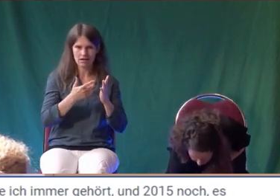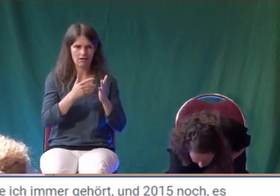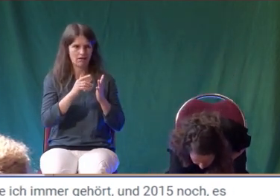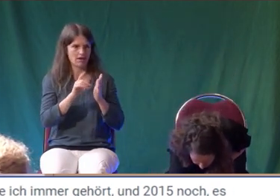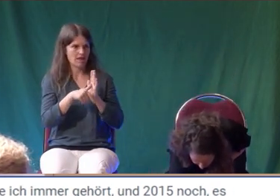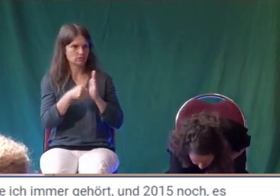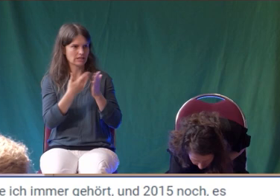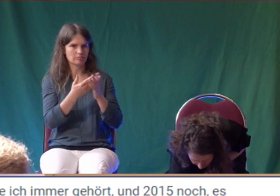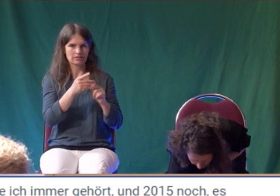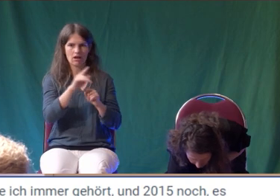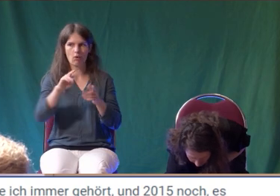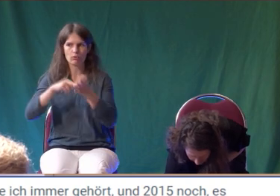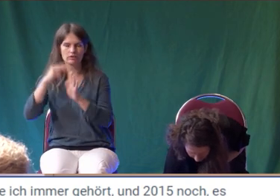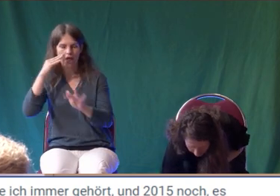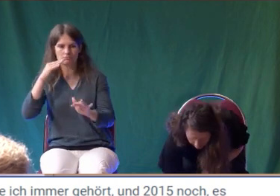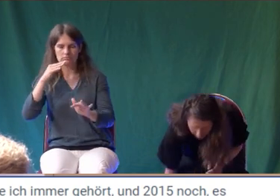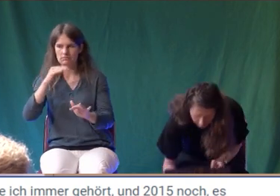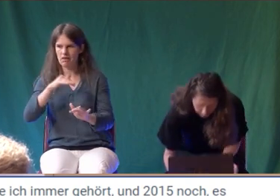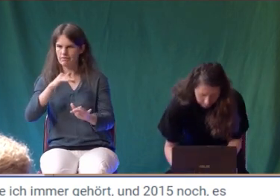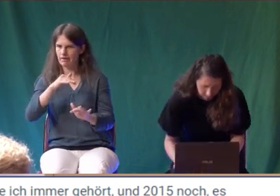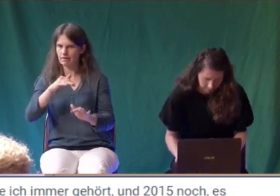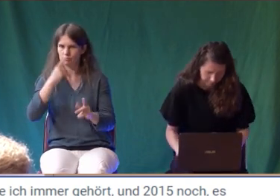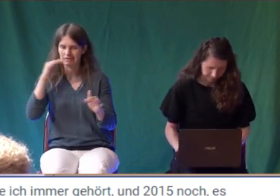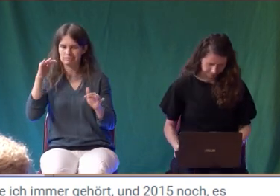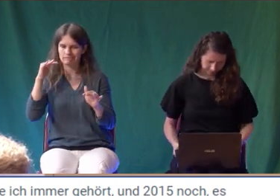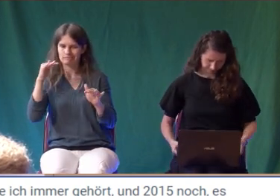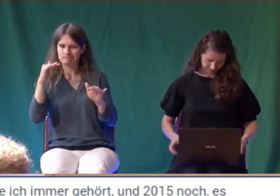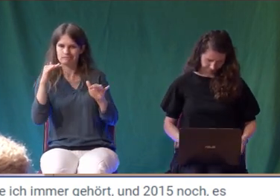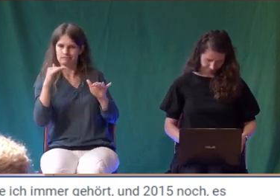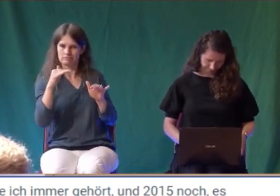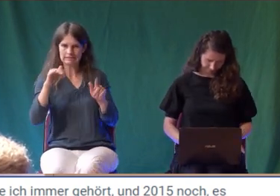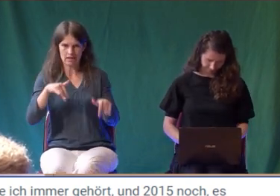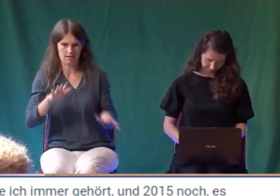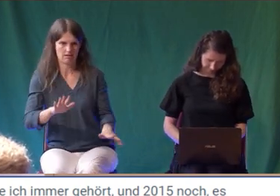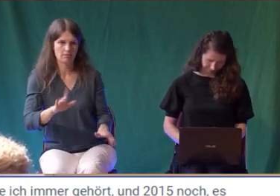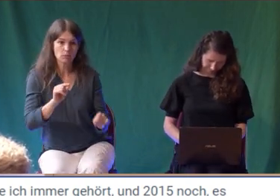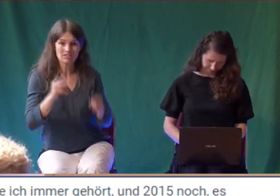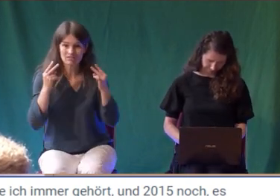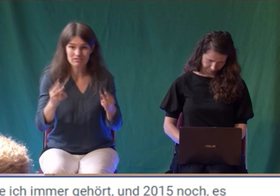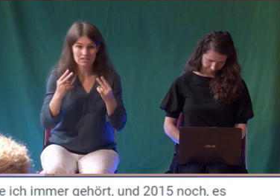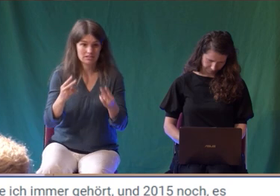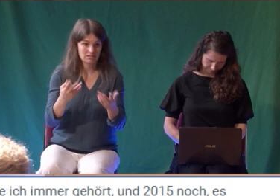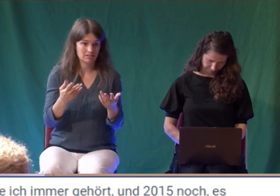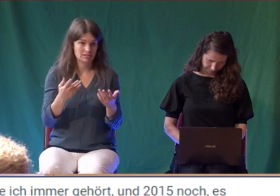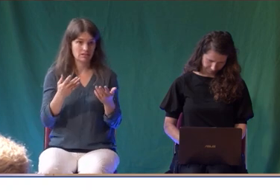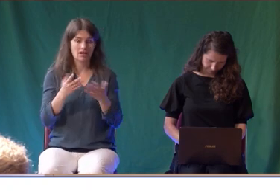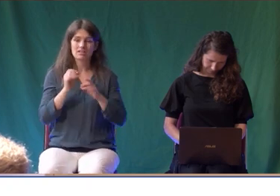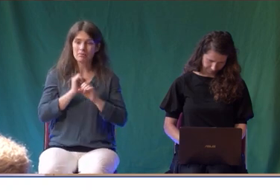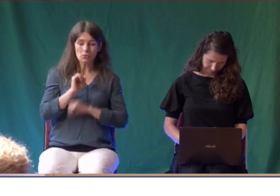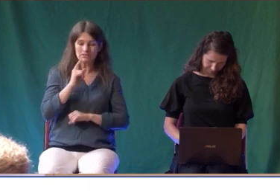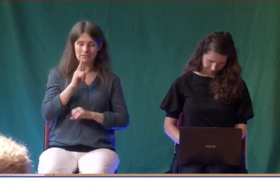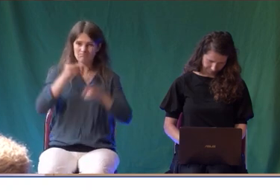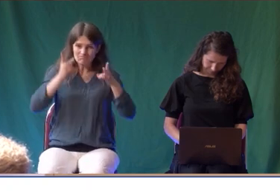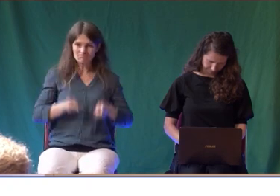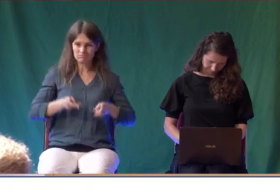zunehmend wahrgenommen werden das ist ein großer und wichtiger Schritt aber deshalb zwischen Tabu und Normalität es